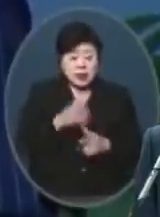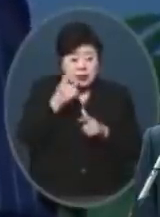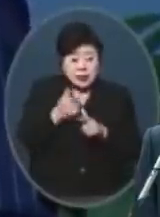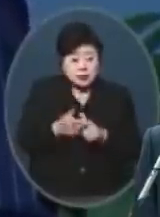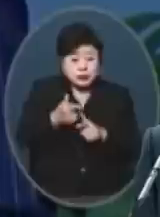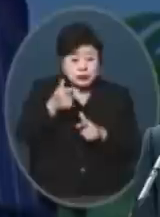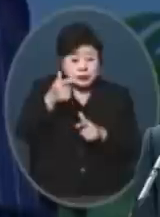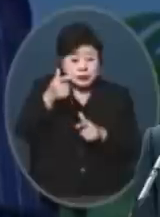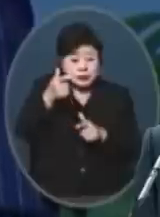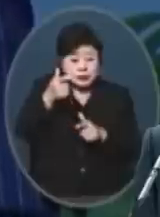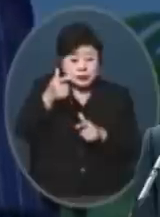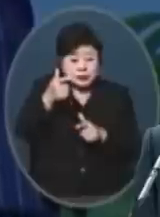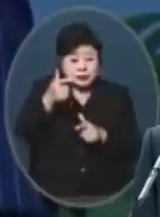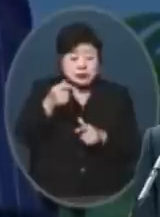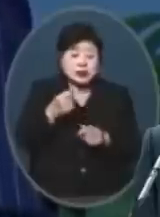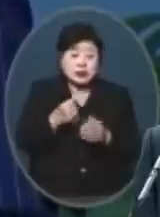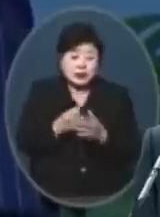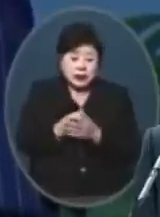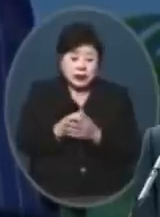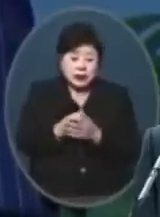예수님은 그렇기 때문에